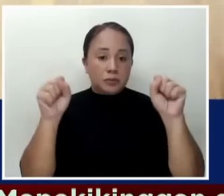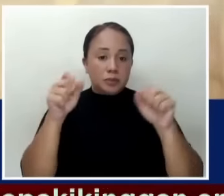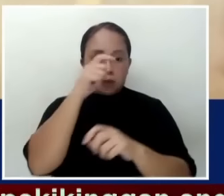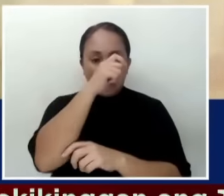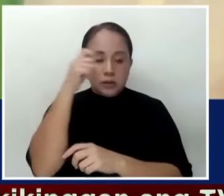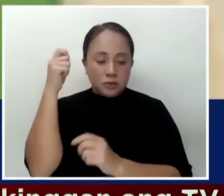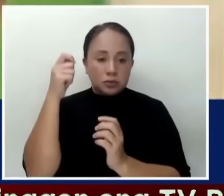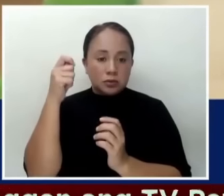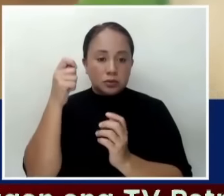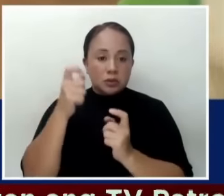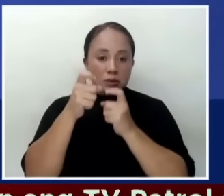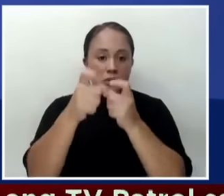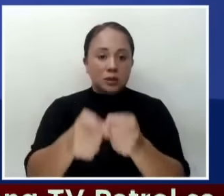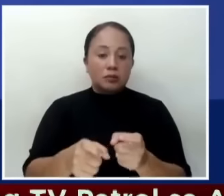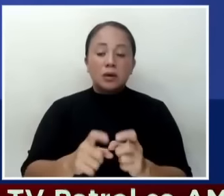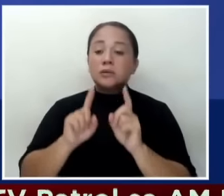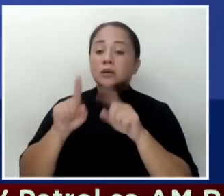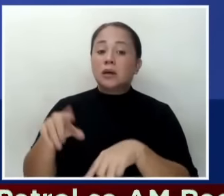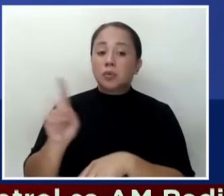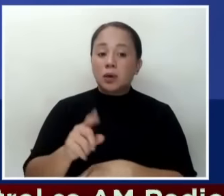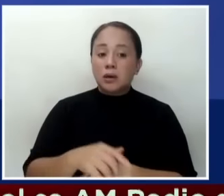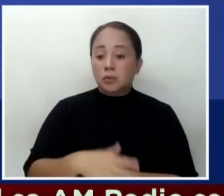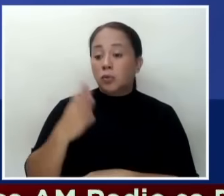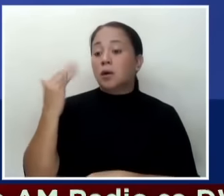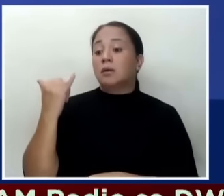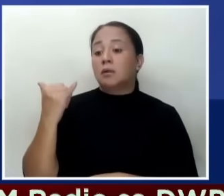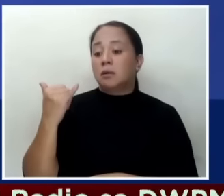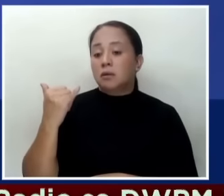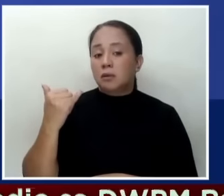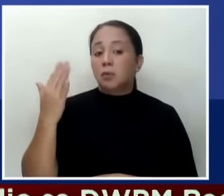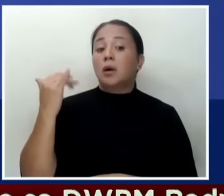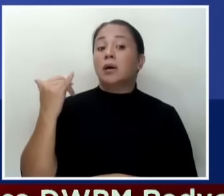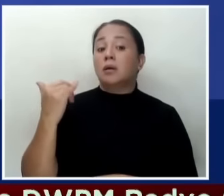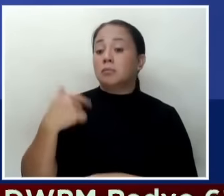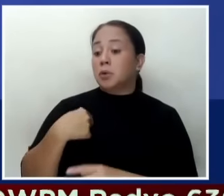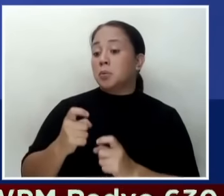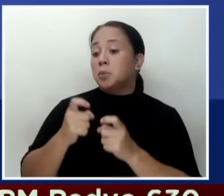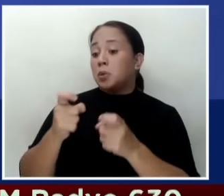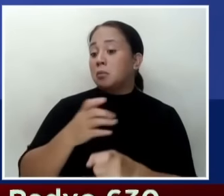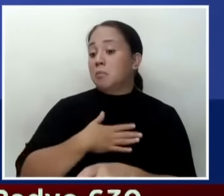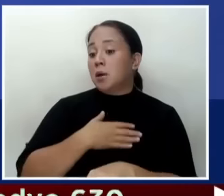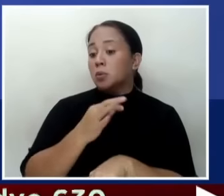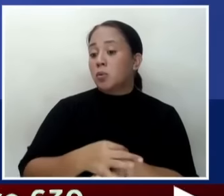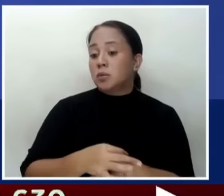gift. Nasagot niya, why? Why will I give you my watch?